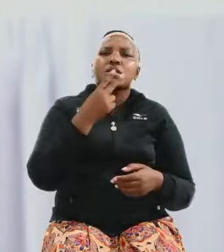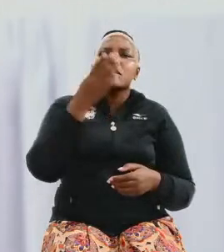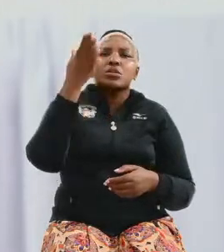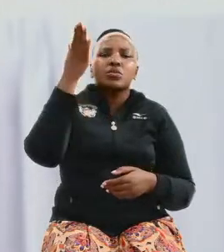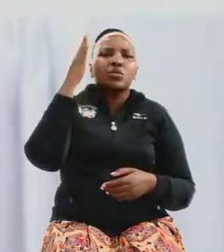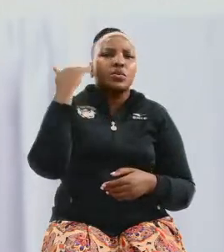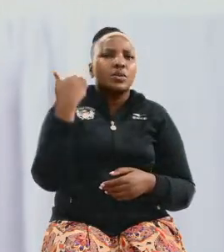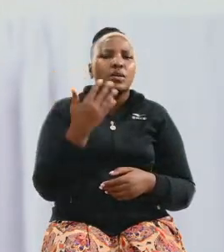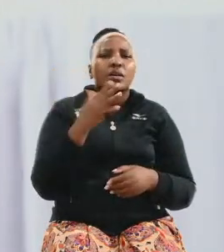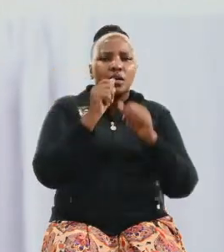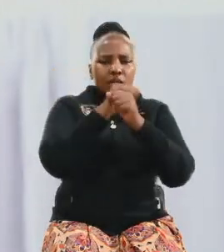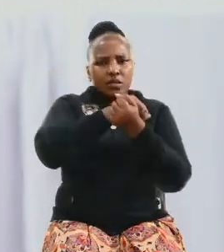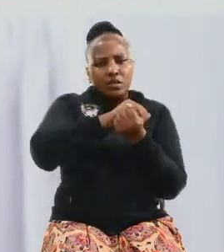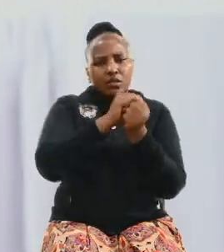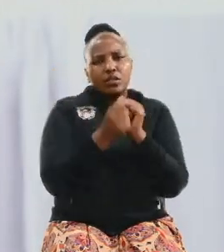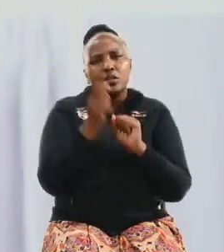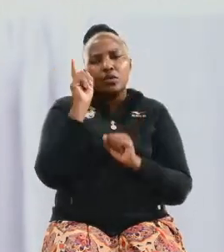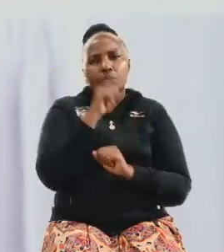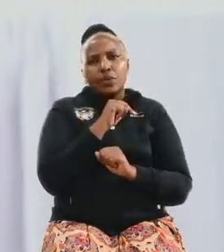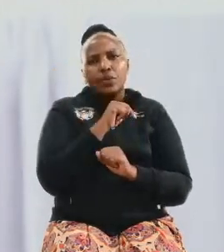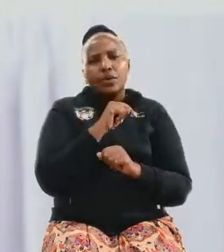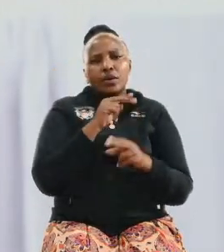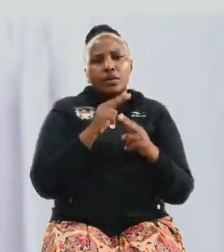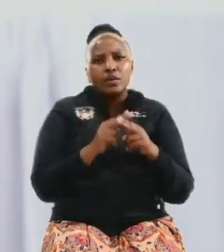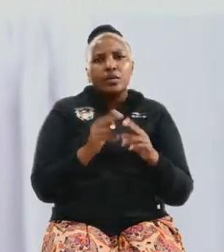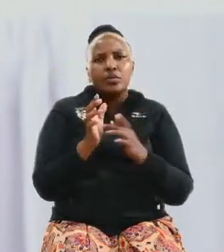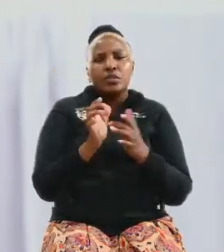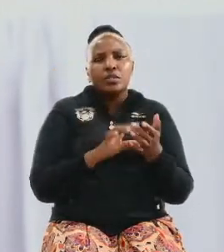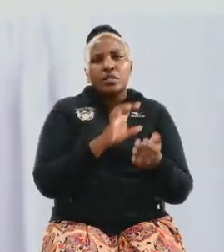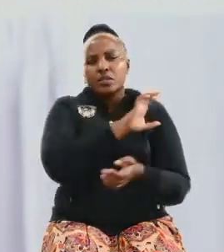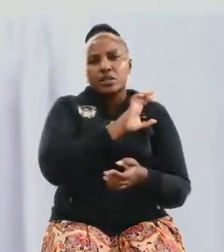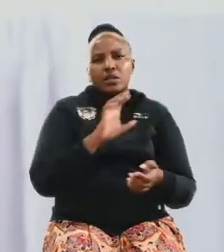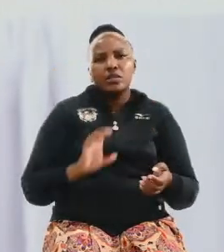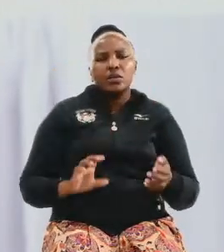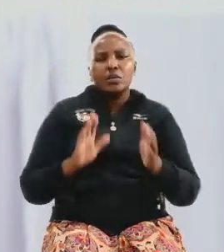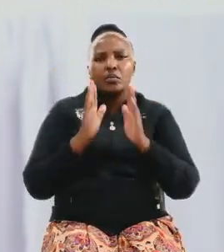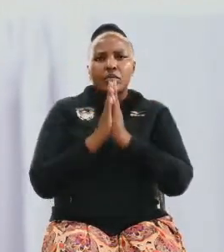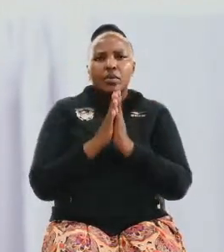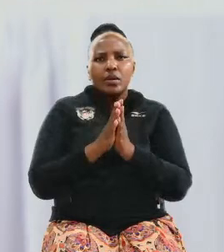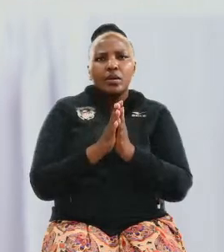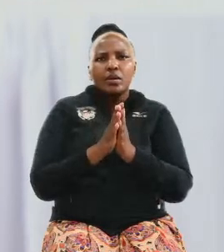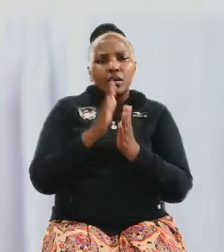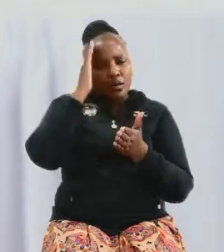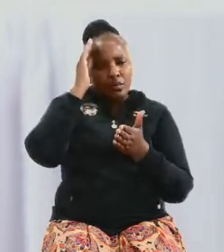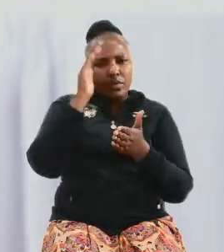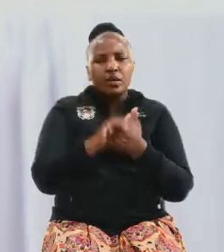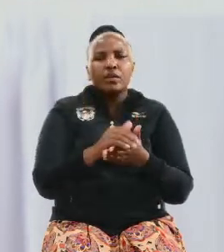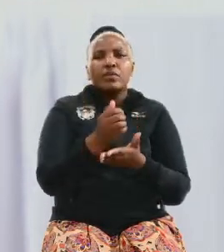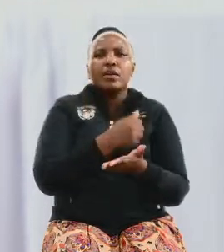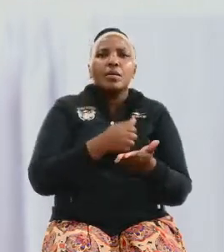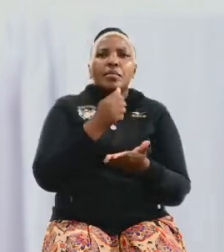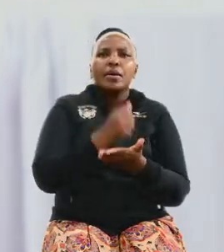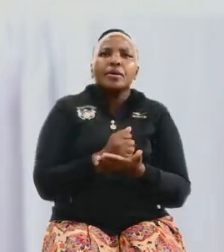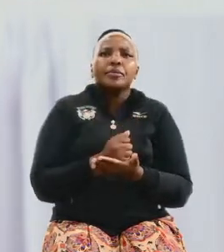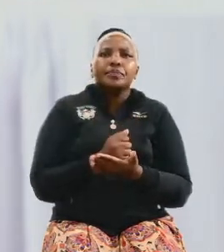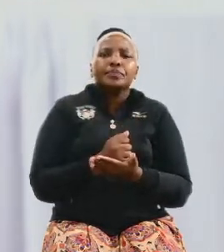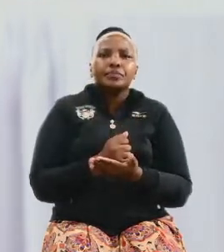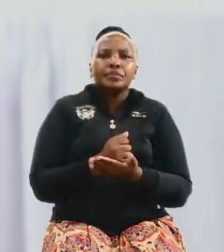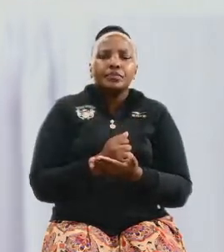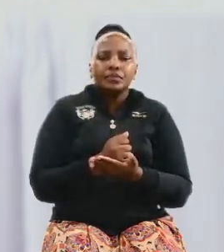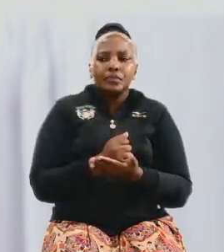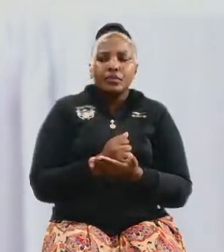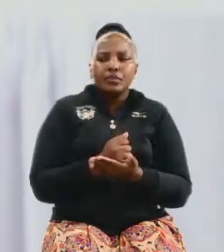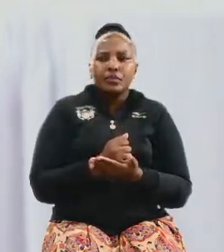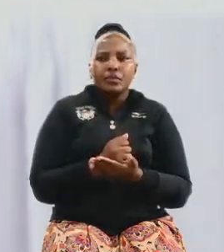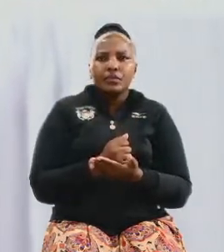tunasema tumebadilishwa na wewe. Na ni katika jina la Yesu Kristo tumeomba na hata kuamini. Wote